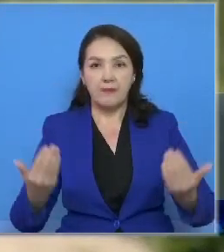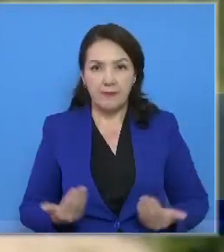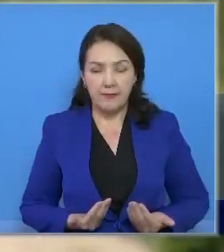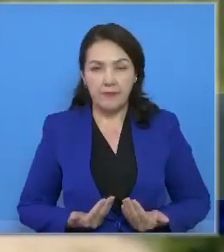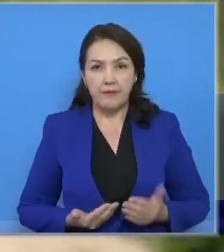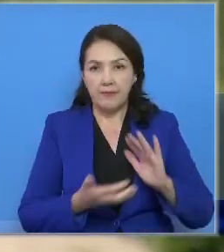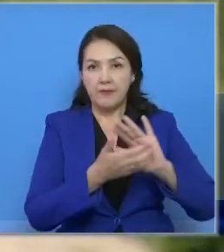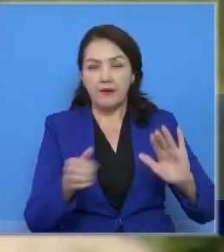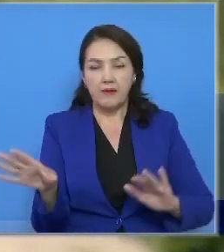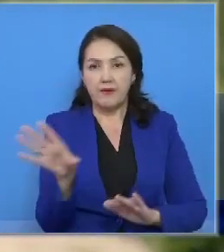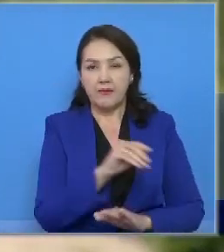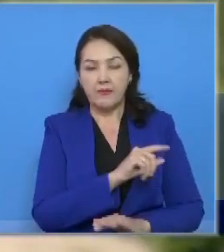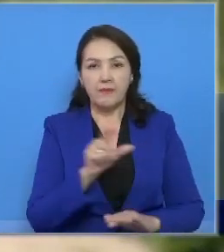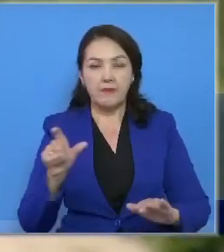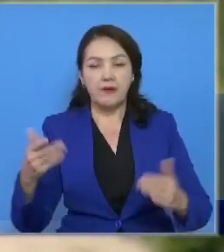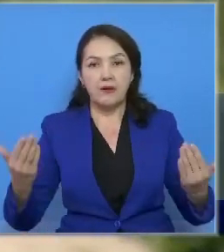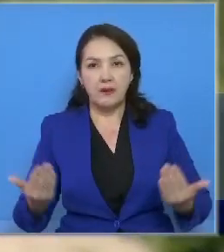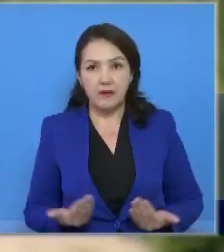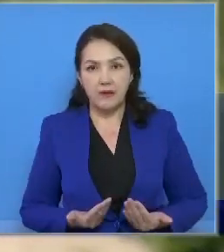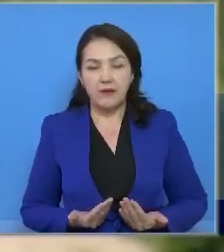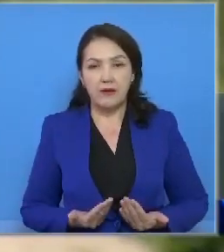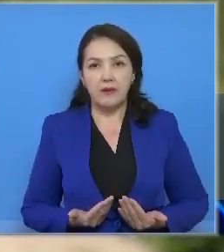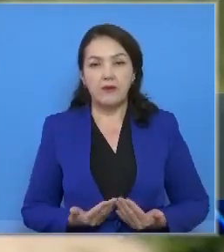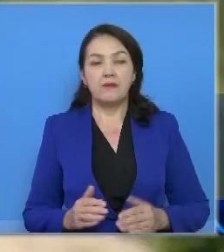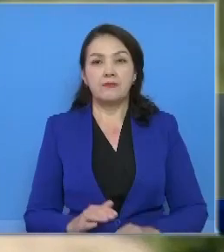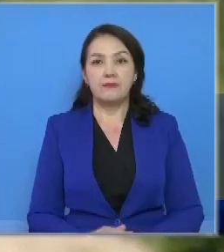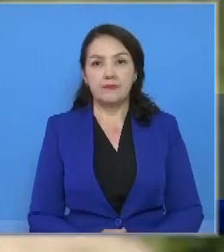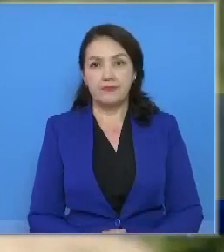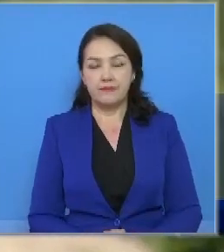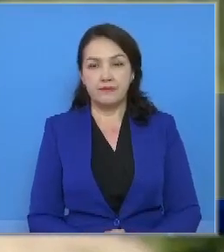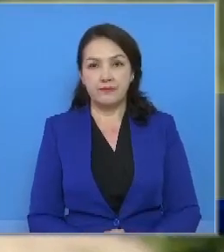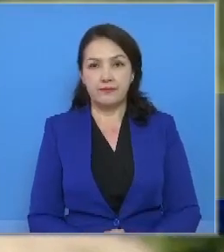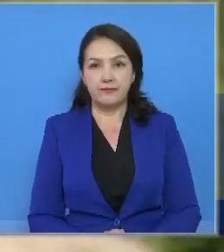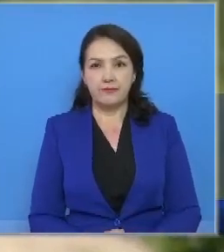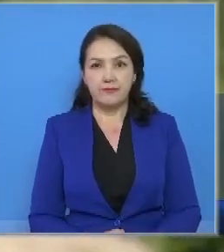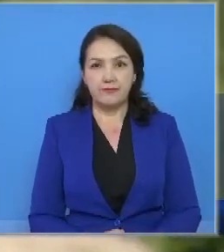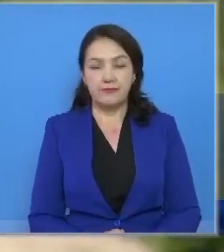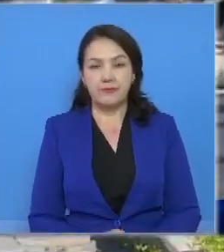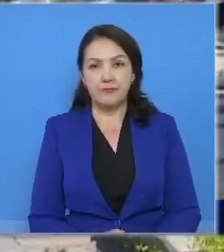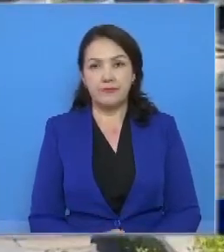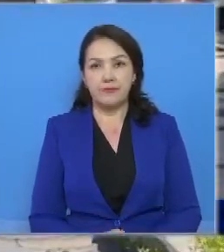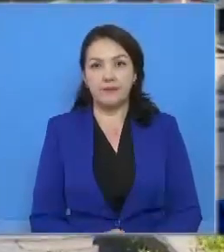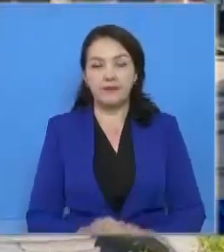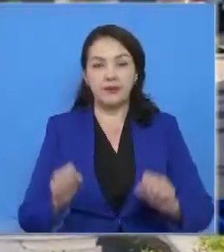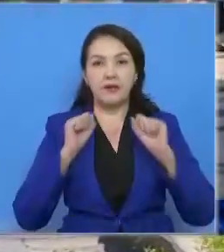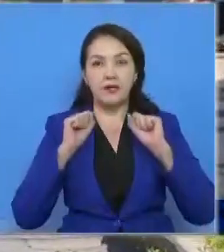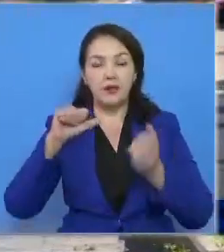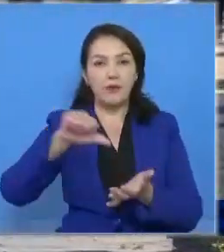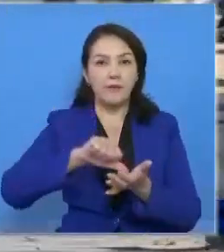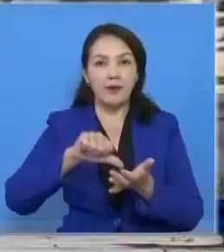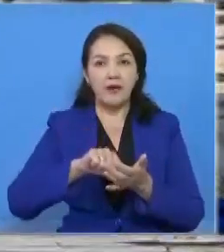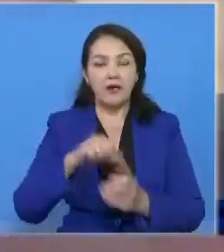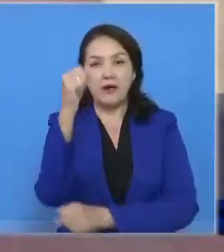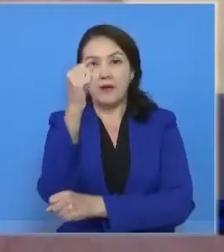и призываем всех придерживаться данного принципа Спартакиаде принимают